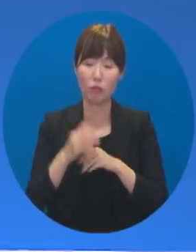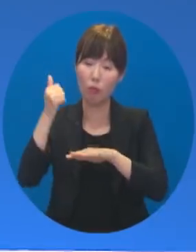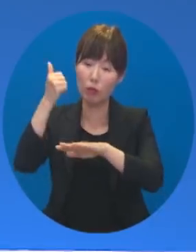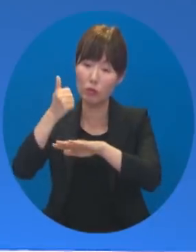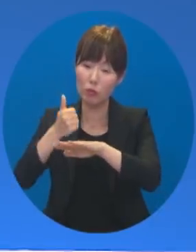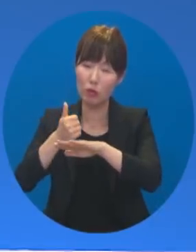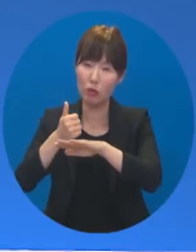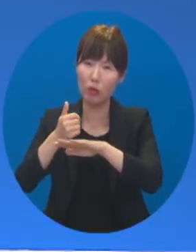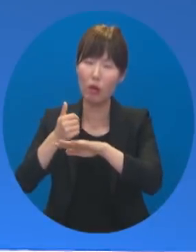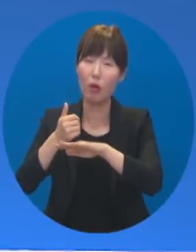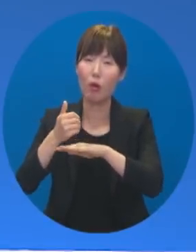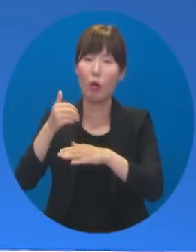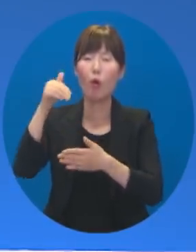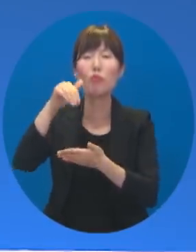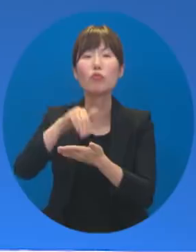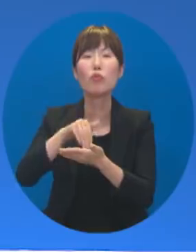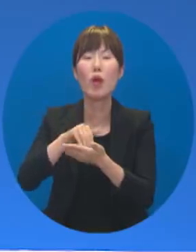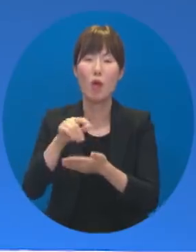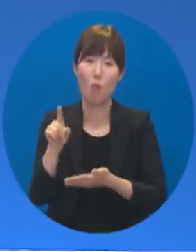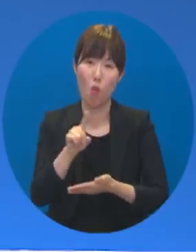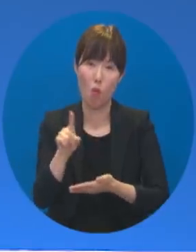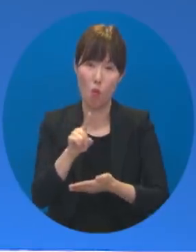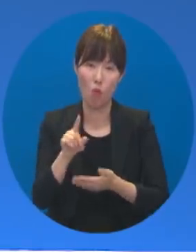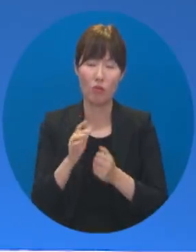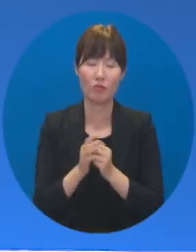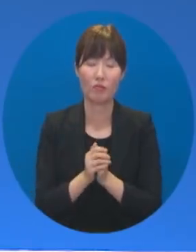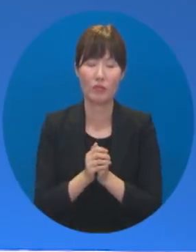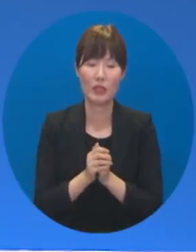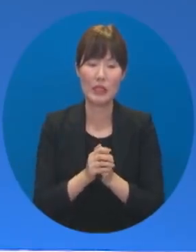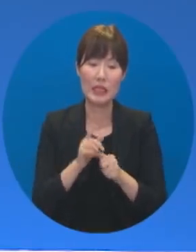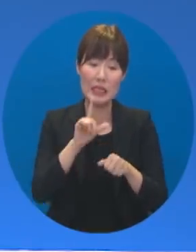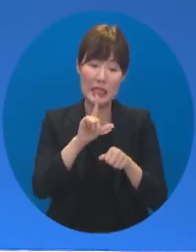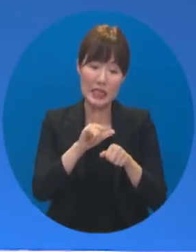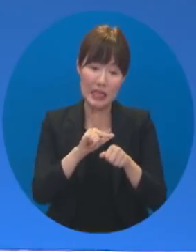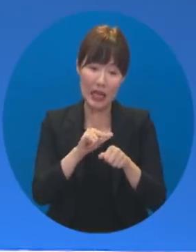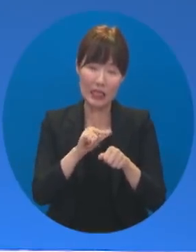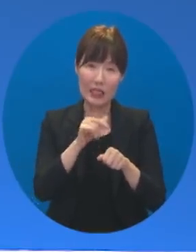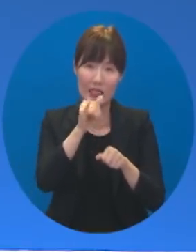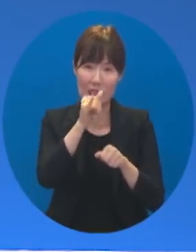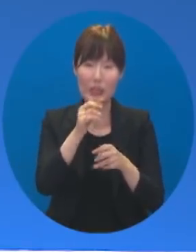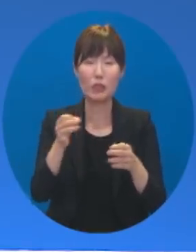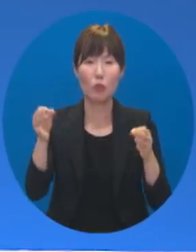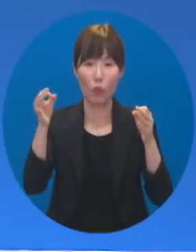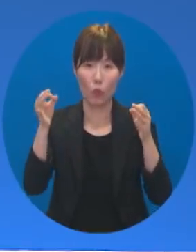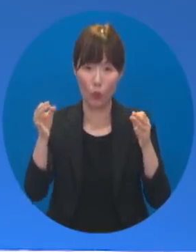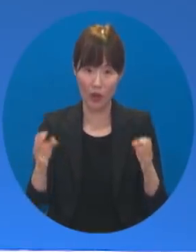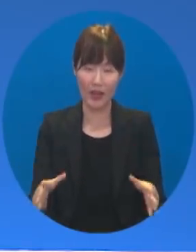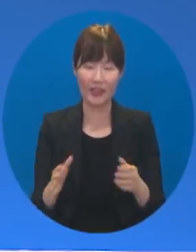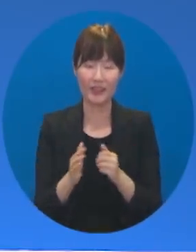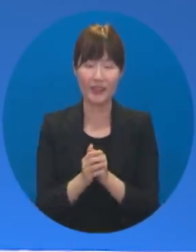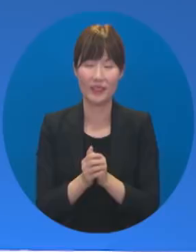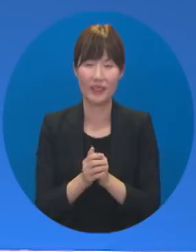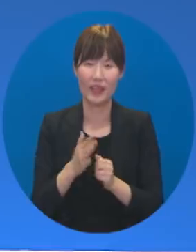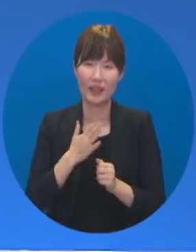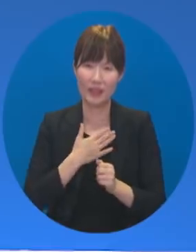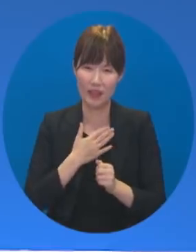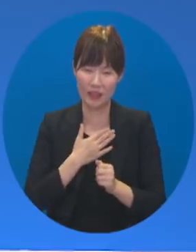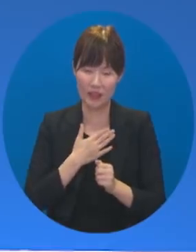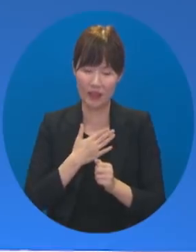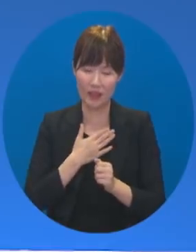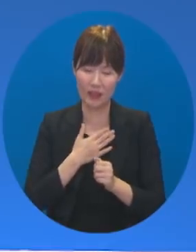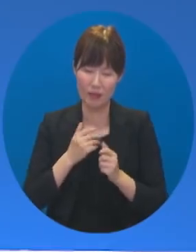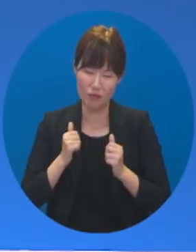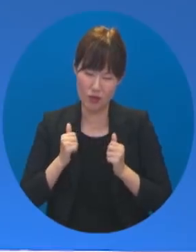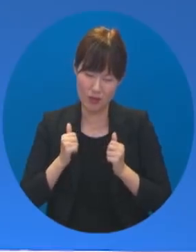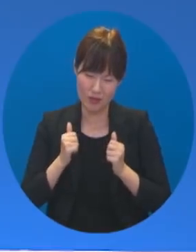시간이 있는 동안 나에게 시간을 주신 동안 최선을 다해서